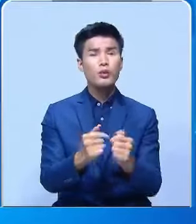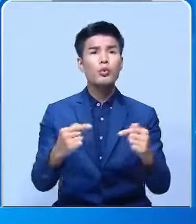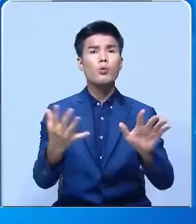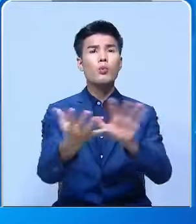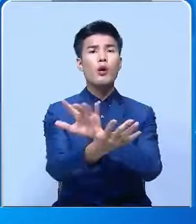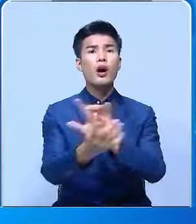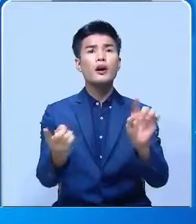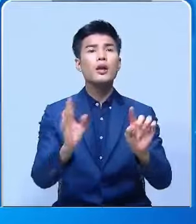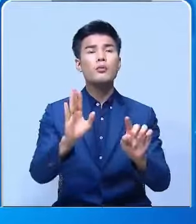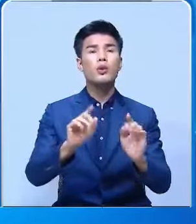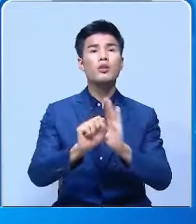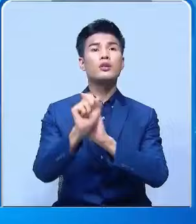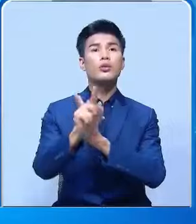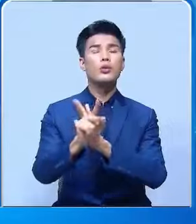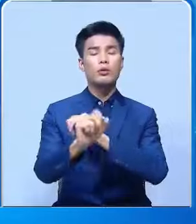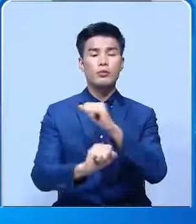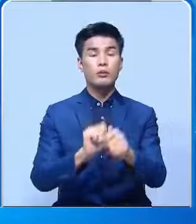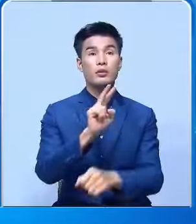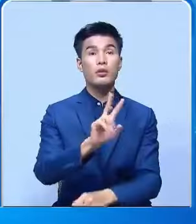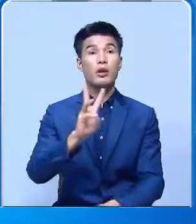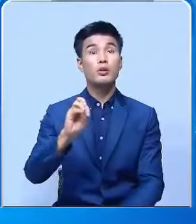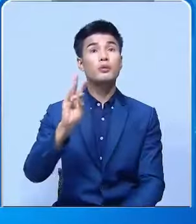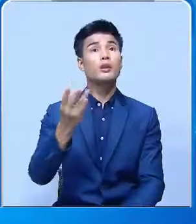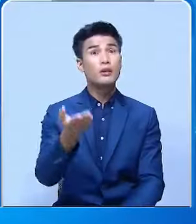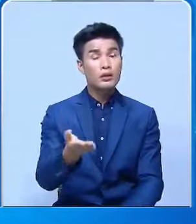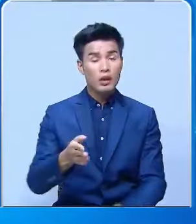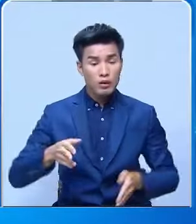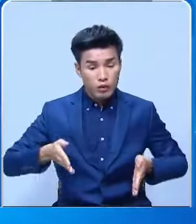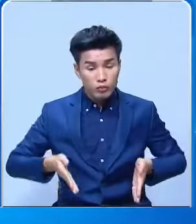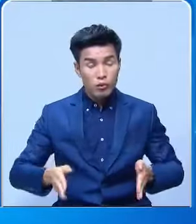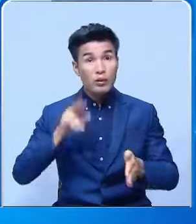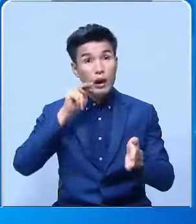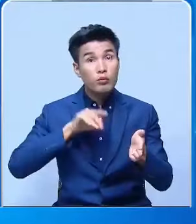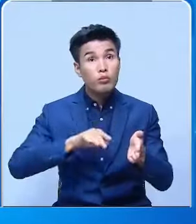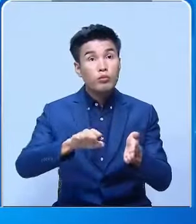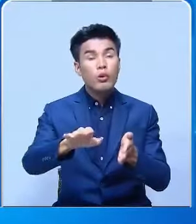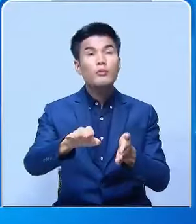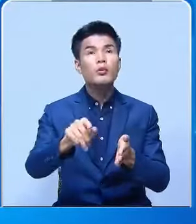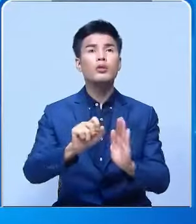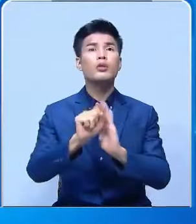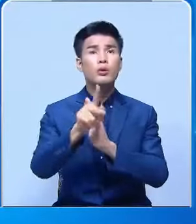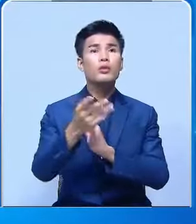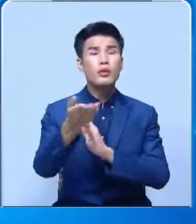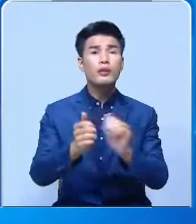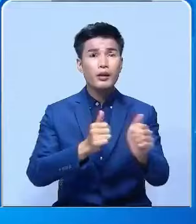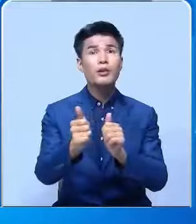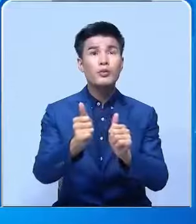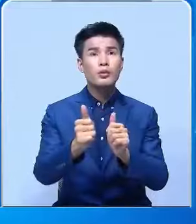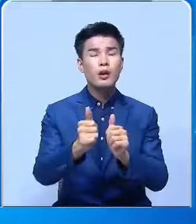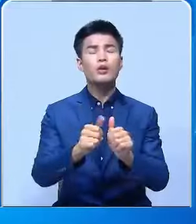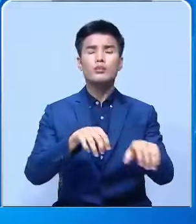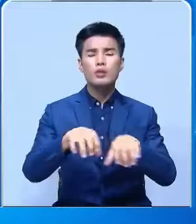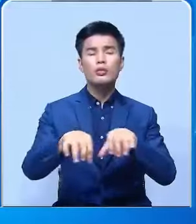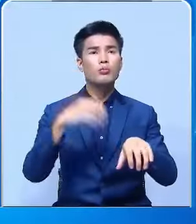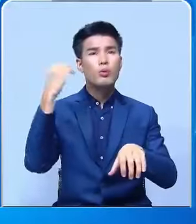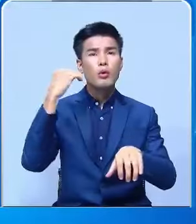ไหลเรือไฟประจำปี2567ลำน้ำยามพื้นที่อำเภออากาศอำนวยจังหวัดสกลนครค่ะเขาจัดการแข่งขัน